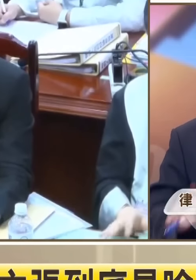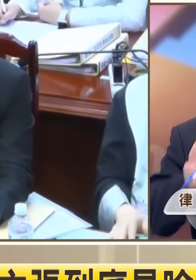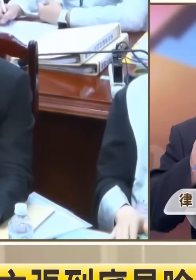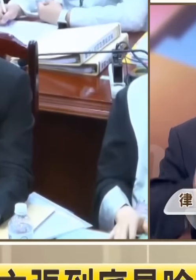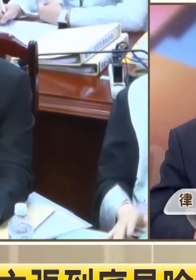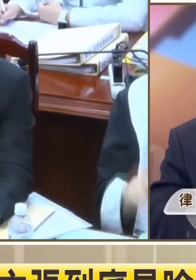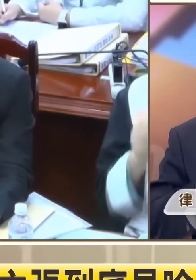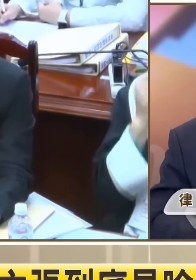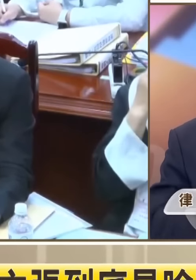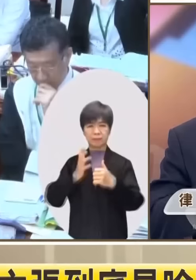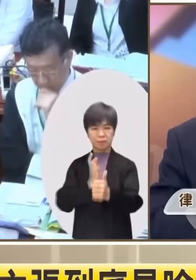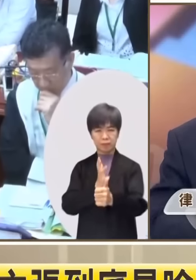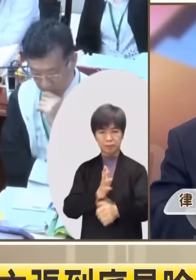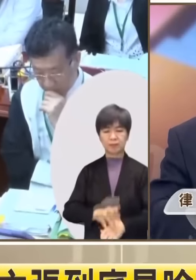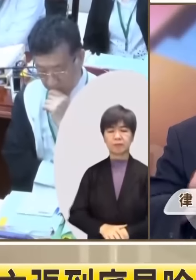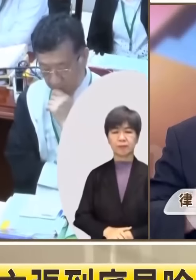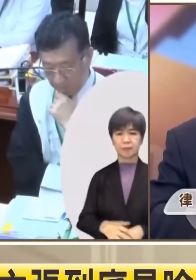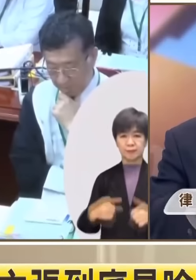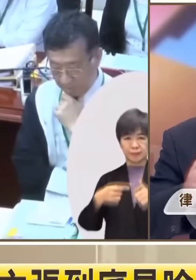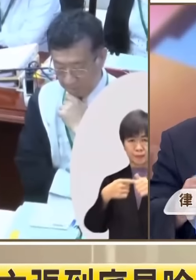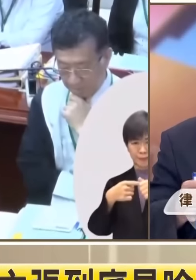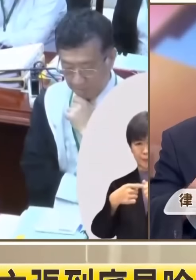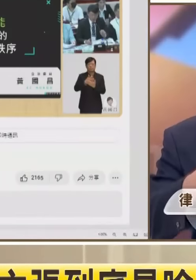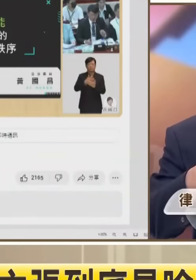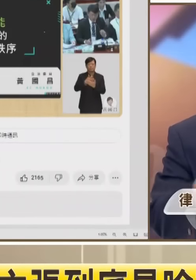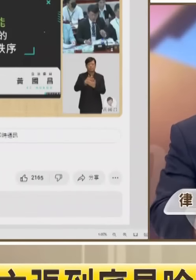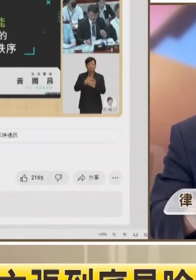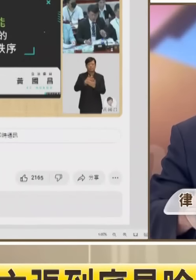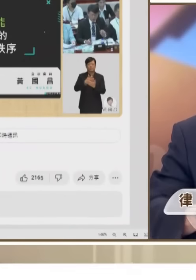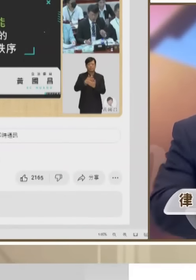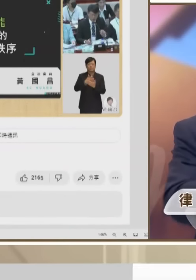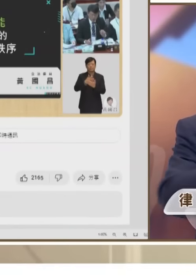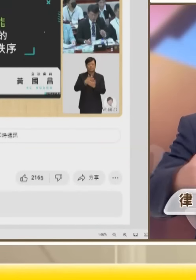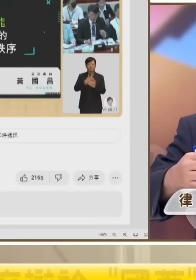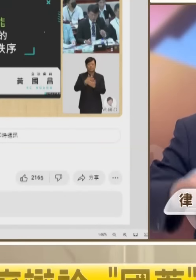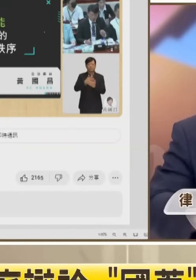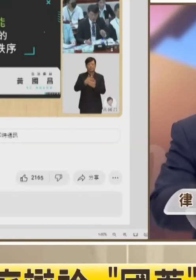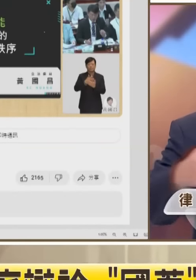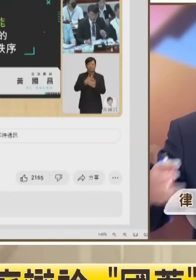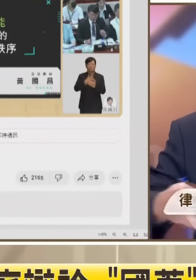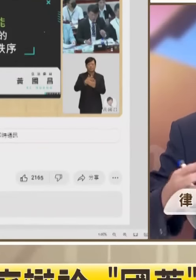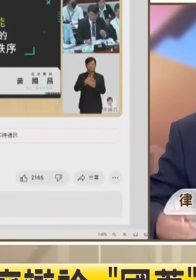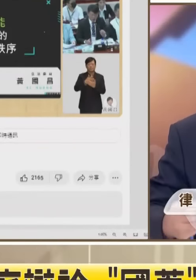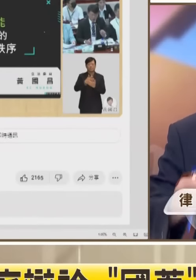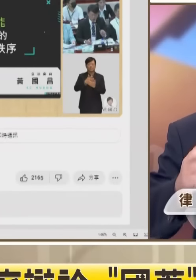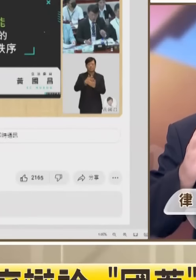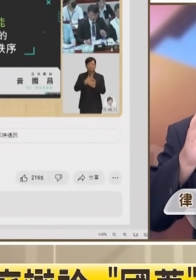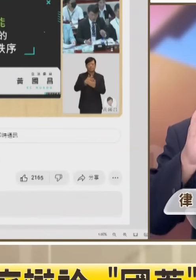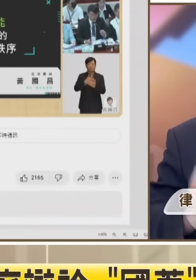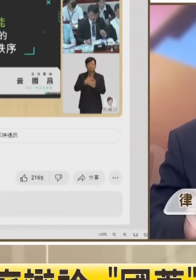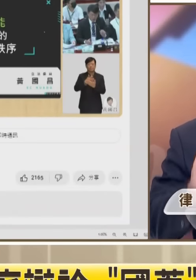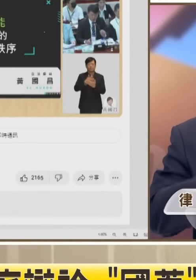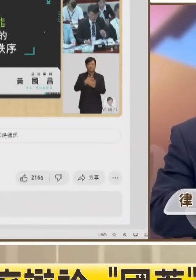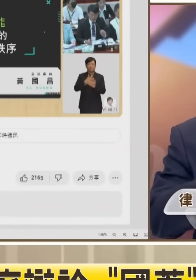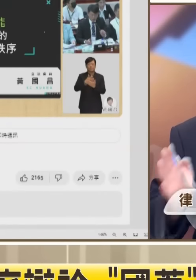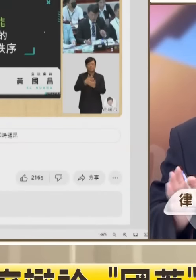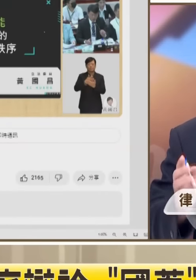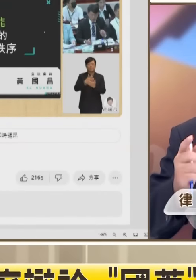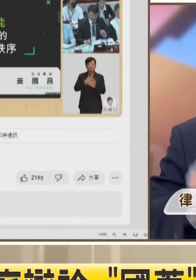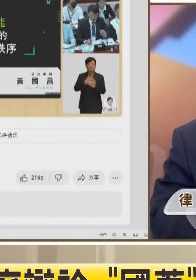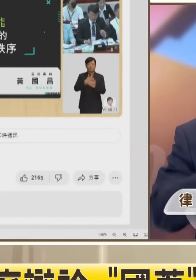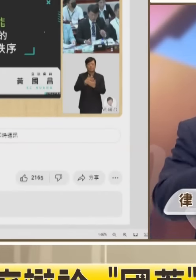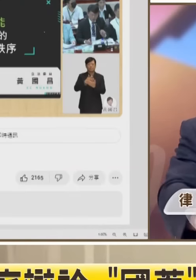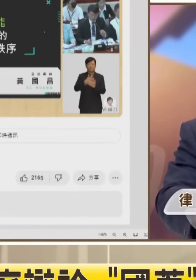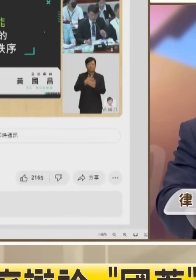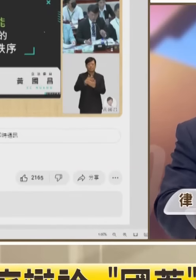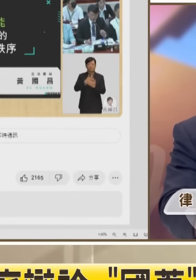我知道我在宪法上面我辩不过不论是李全和律师或者是所有机关的代表，所以他干脆就不跟你谈宪法了。你